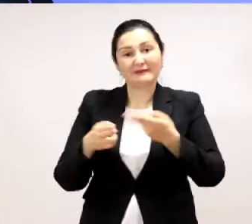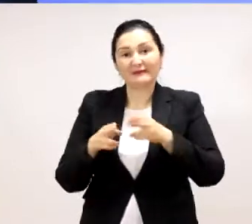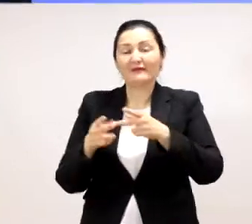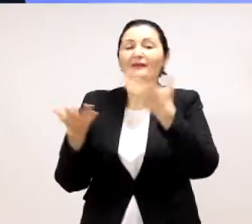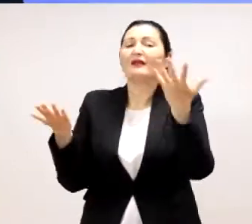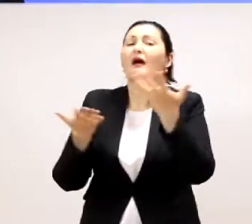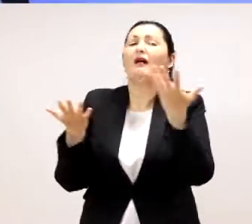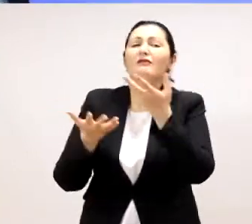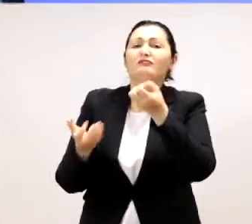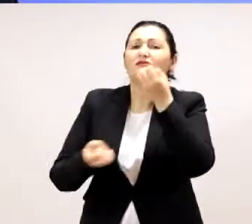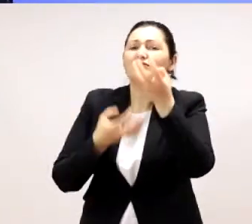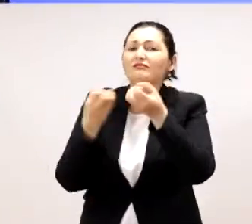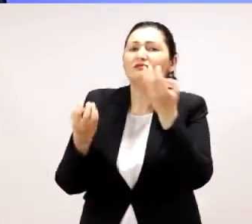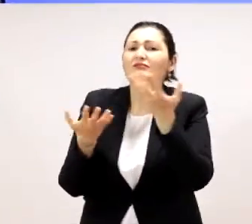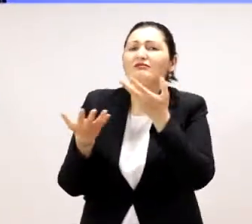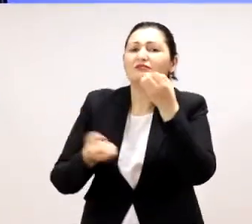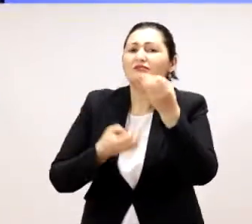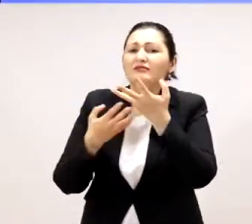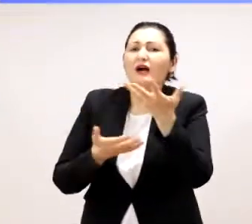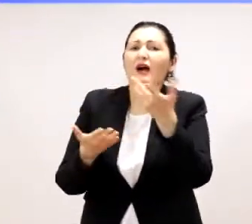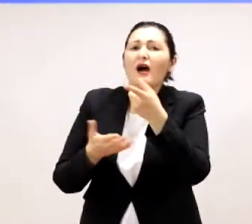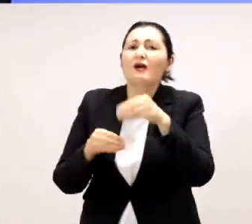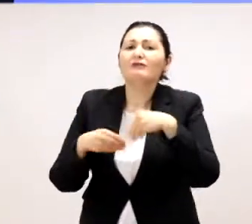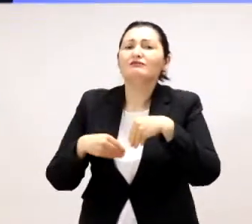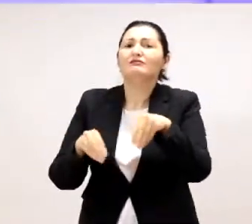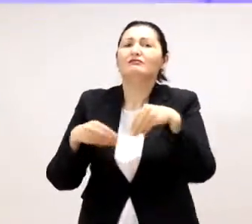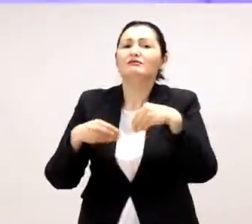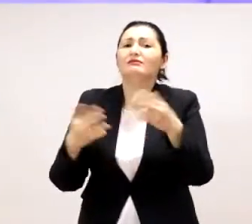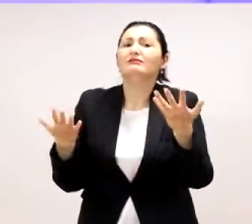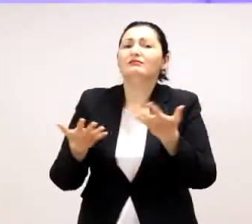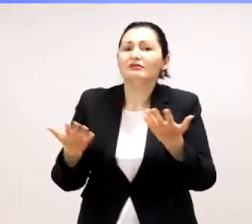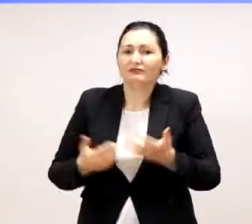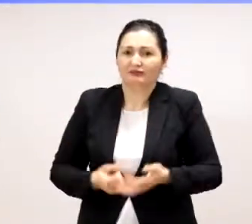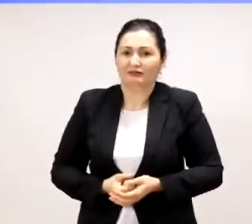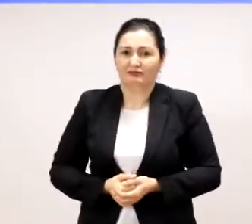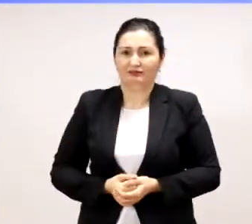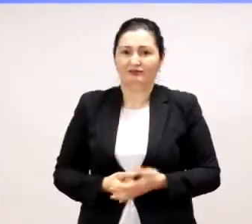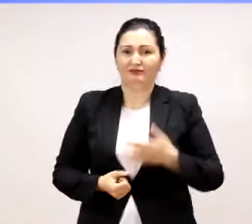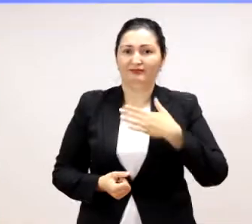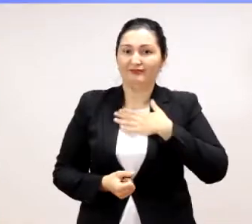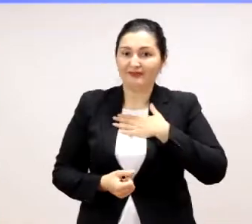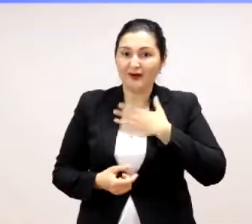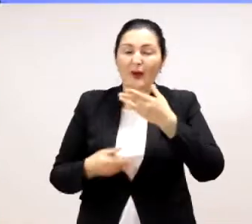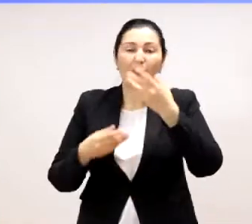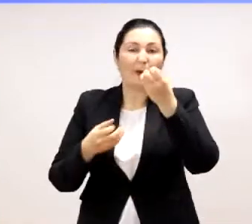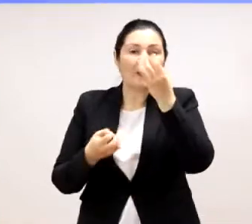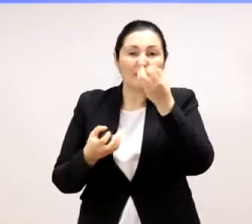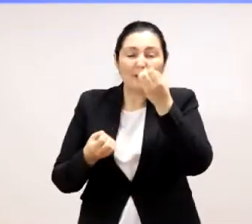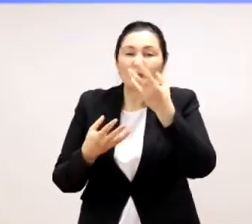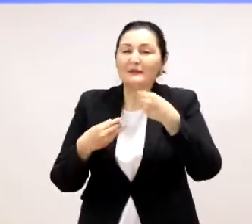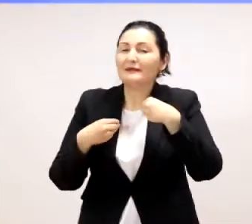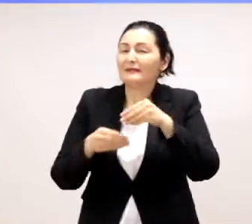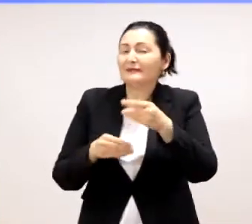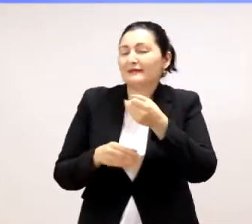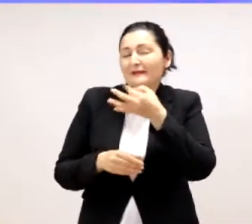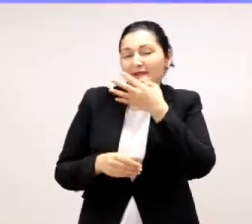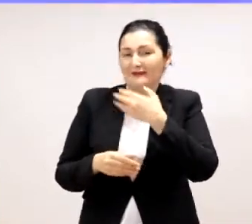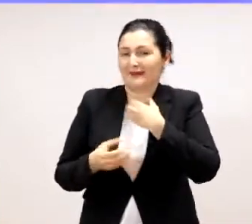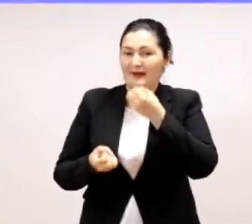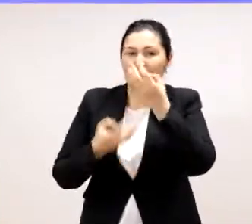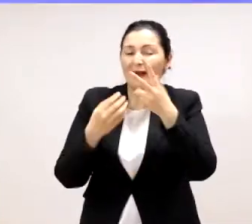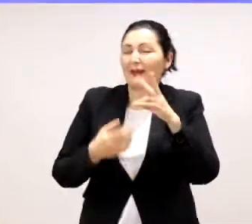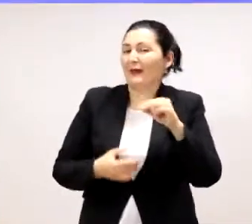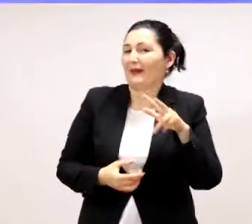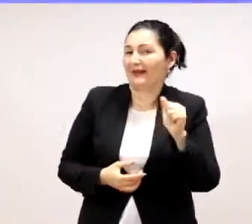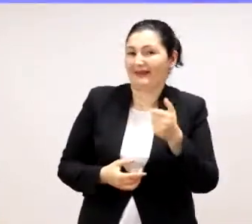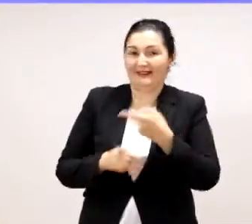گوی کنی کدام نمودی گلها رو میشنانید؟ کدام نمودی گلها رو؟ من گلی لولا رو بسیار دوست میدارم و